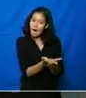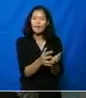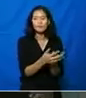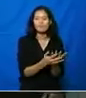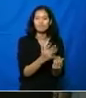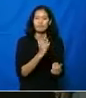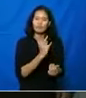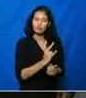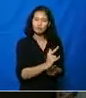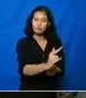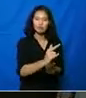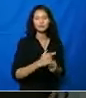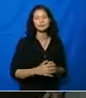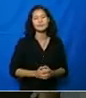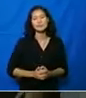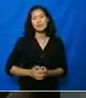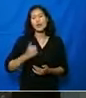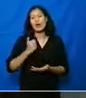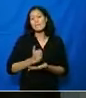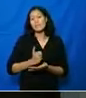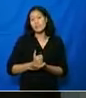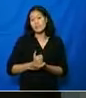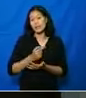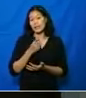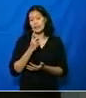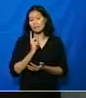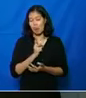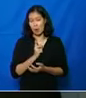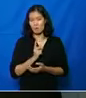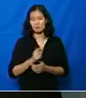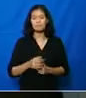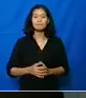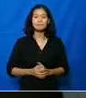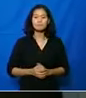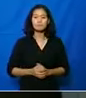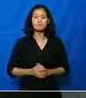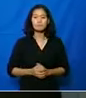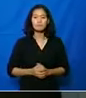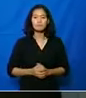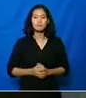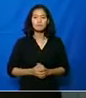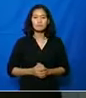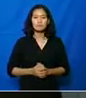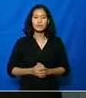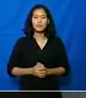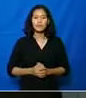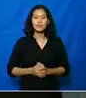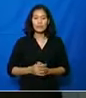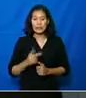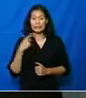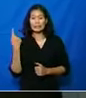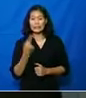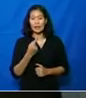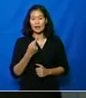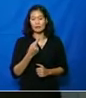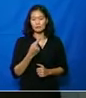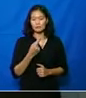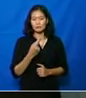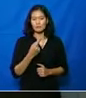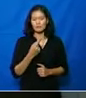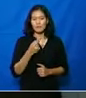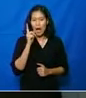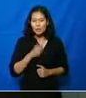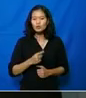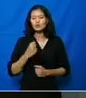rutin, pastikan bahwa bila sekarang ada kebijakan untuk bekerja dari rumah,